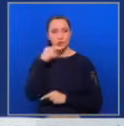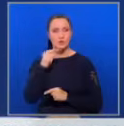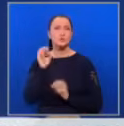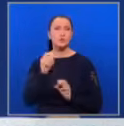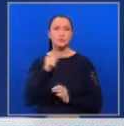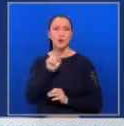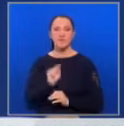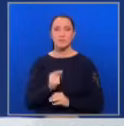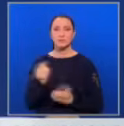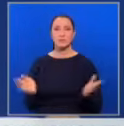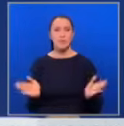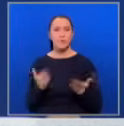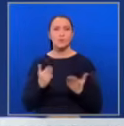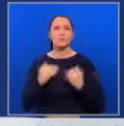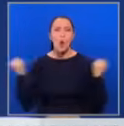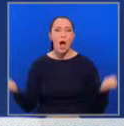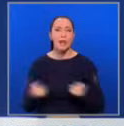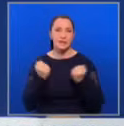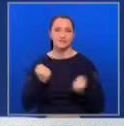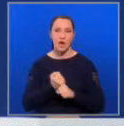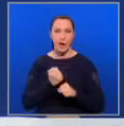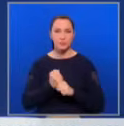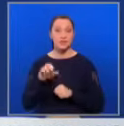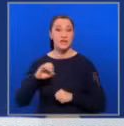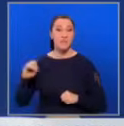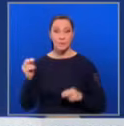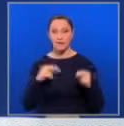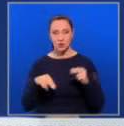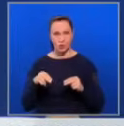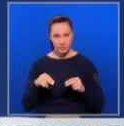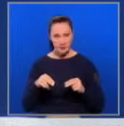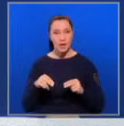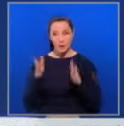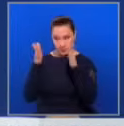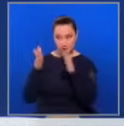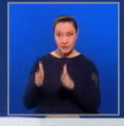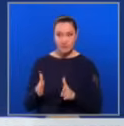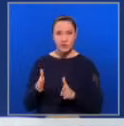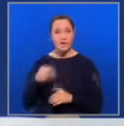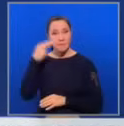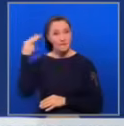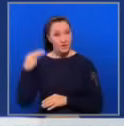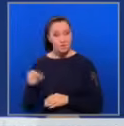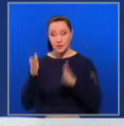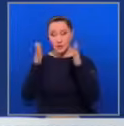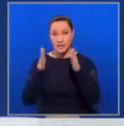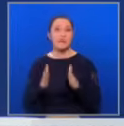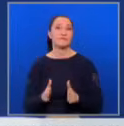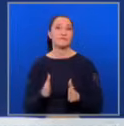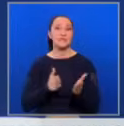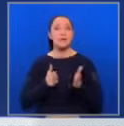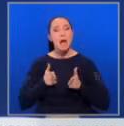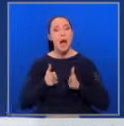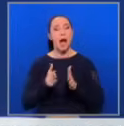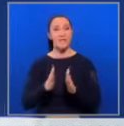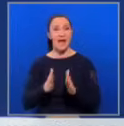по този въпрос сме започнали много активна работа с европейската комисия да идентифицираме компаниите да идентифицираме каналите